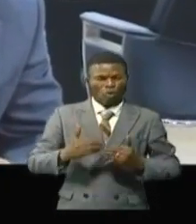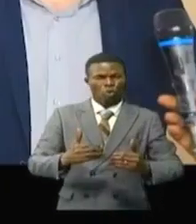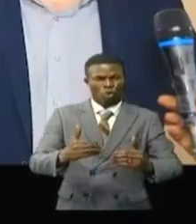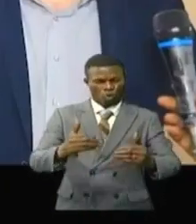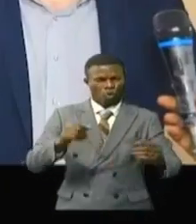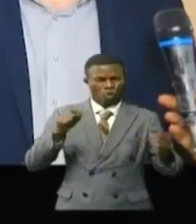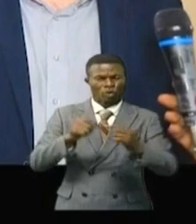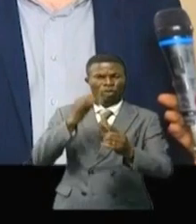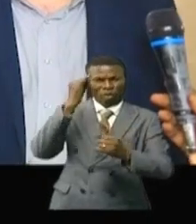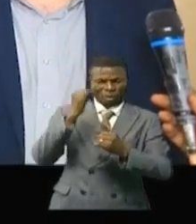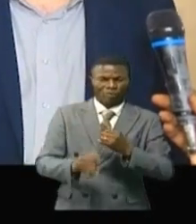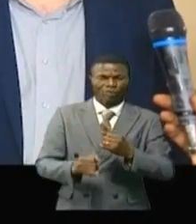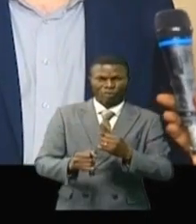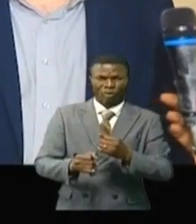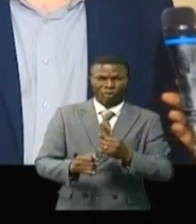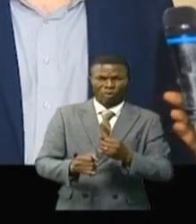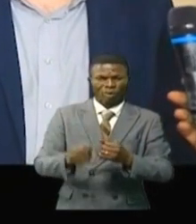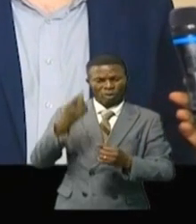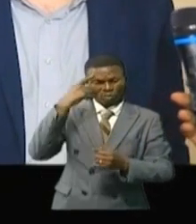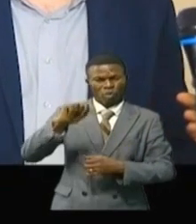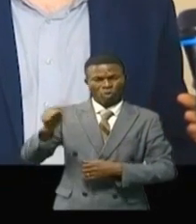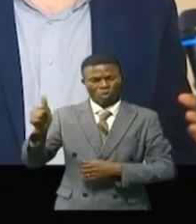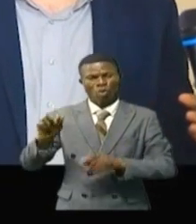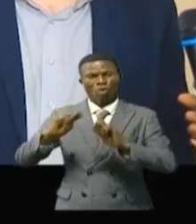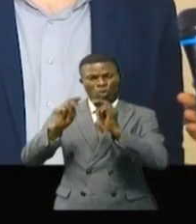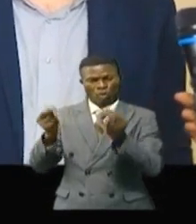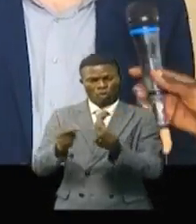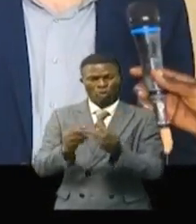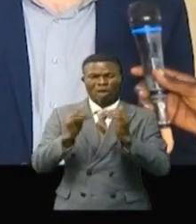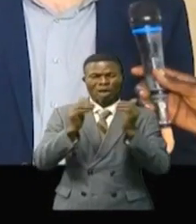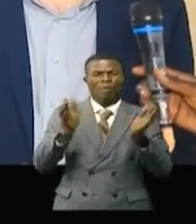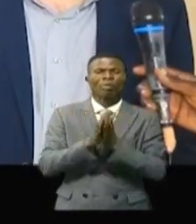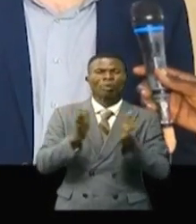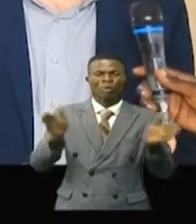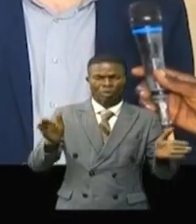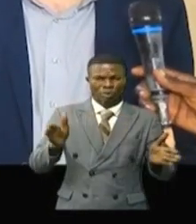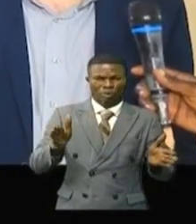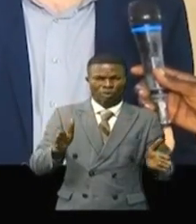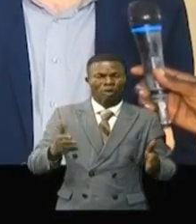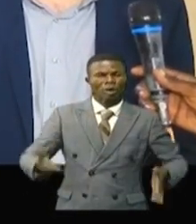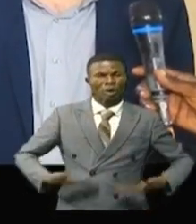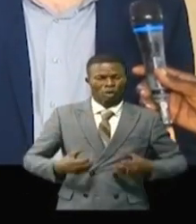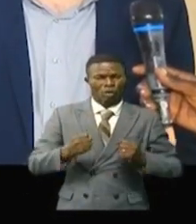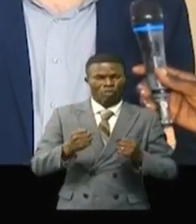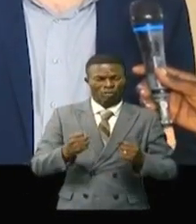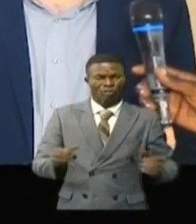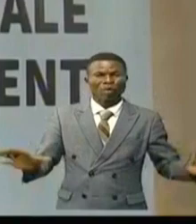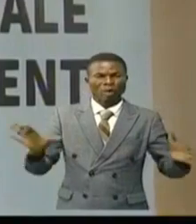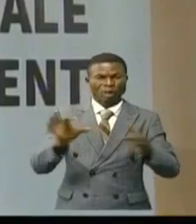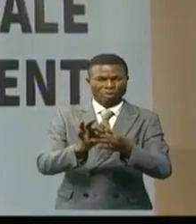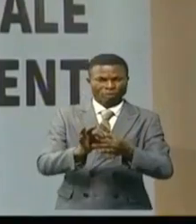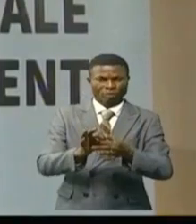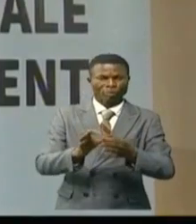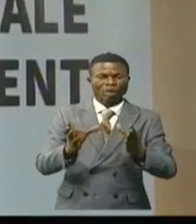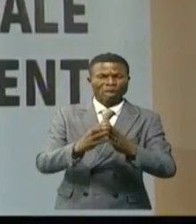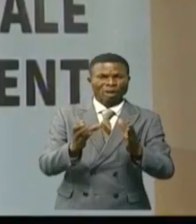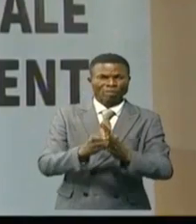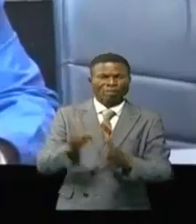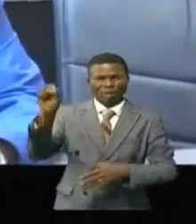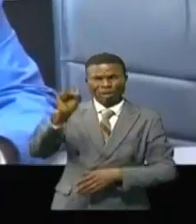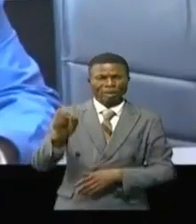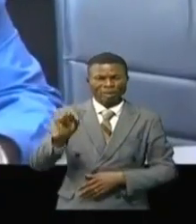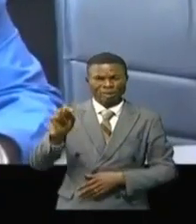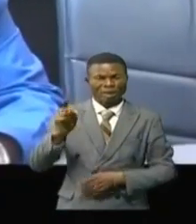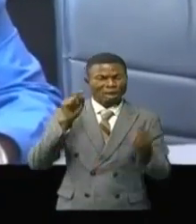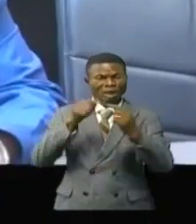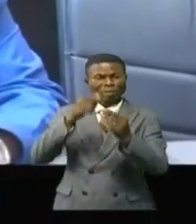aussi externaliser pour les autres organismes et la pays en général. On est très content de coopérer avec CNRF. Le but final